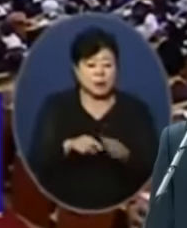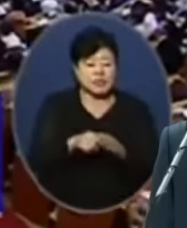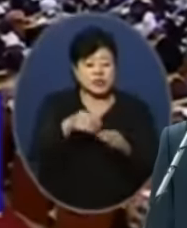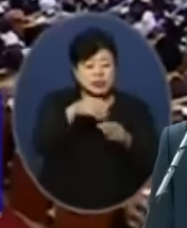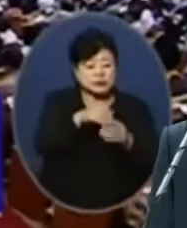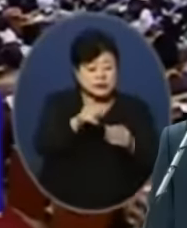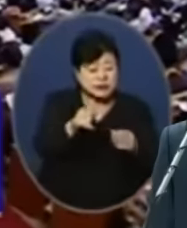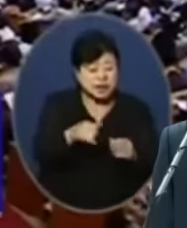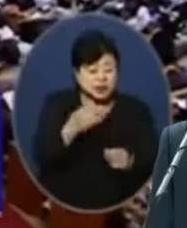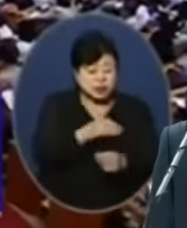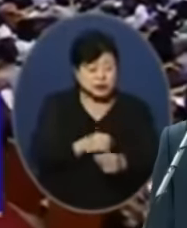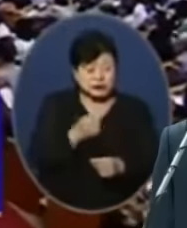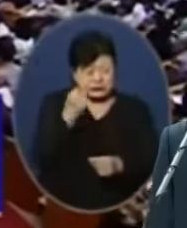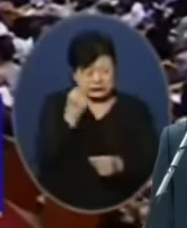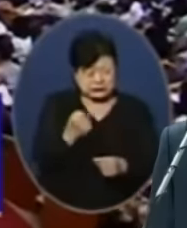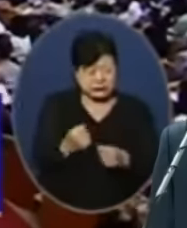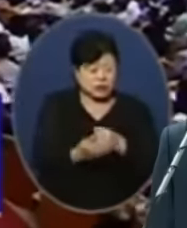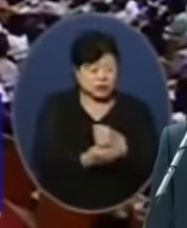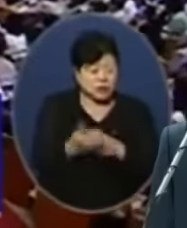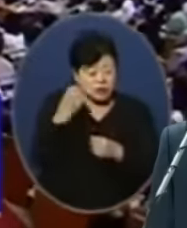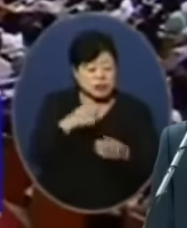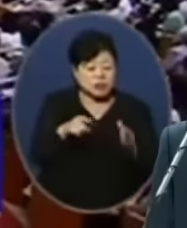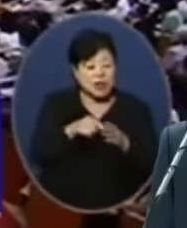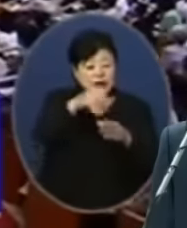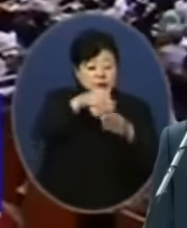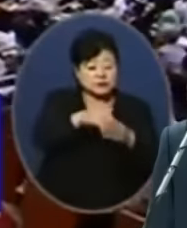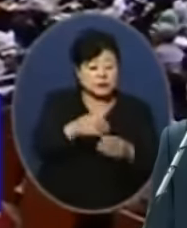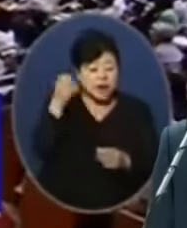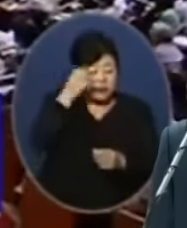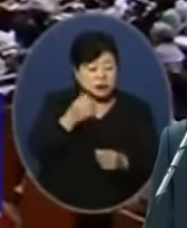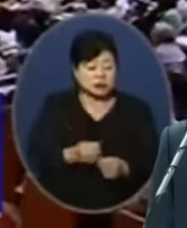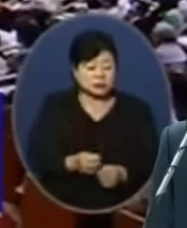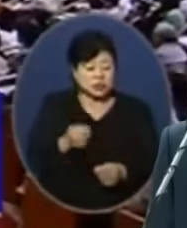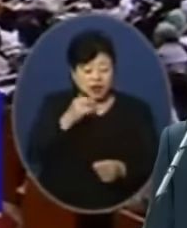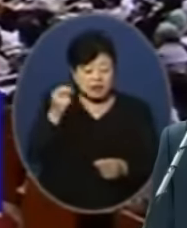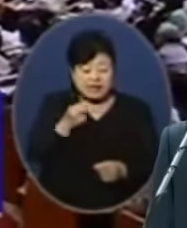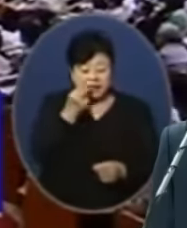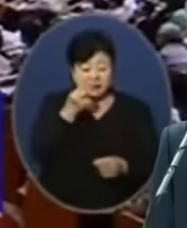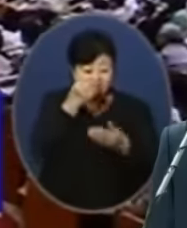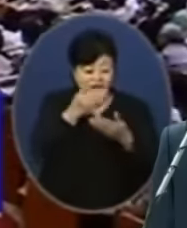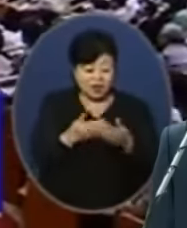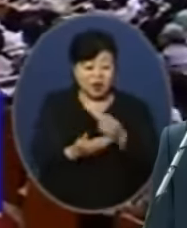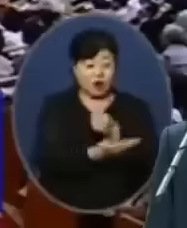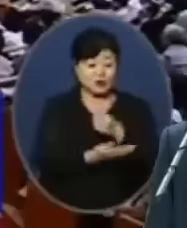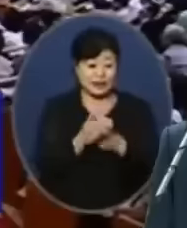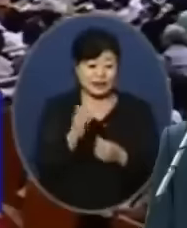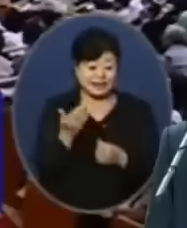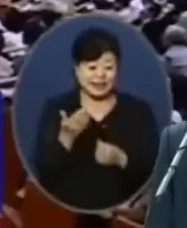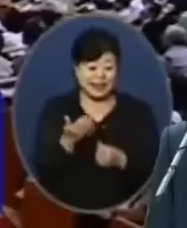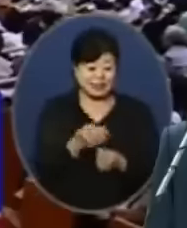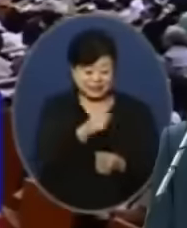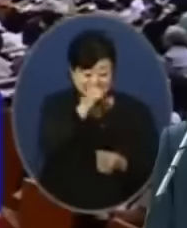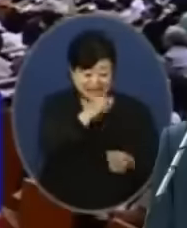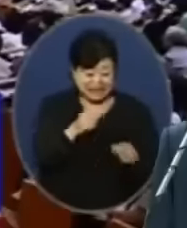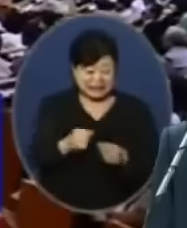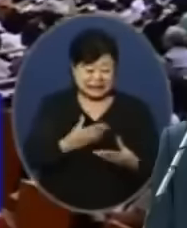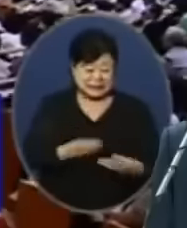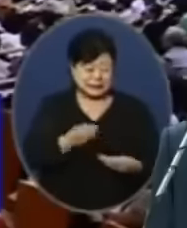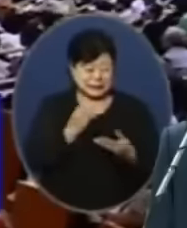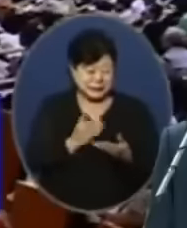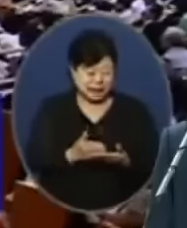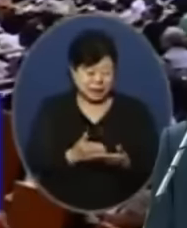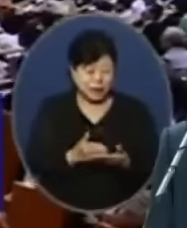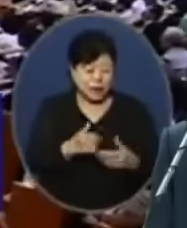심는 자는 육체로부터 썩어질 것을 거두고 성령을 위하여 심는 자는 성령으로부터 영생을 거두리라. 우리가 선을 행하되 낙심하지